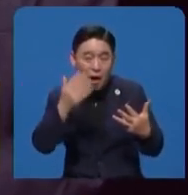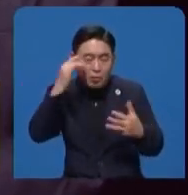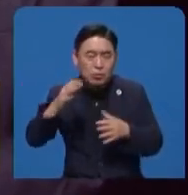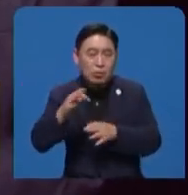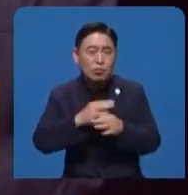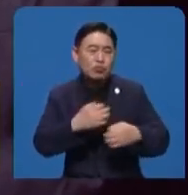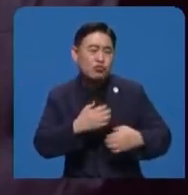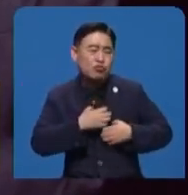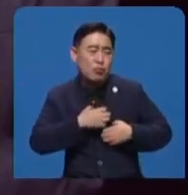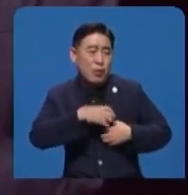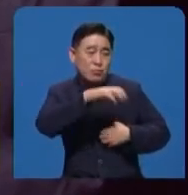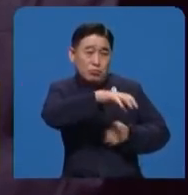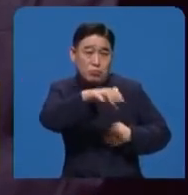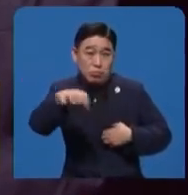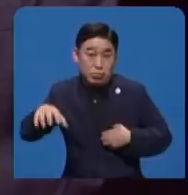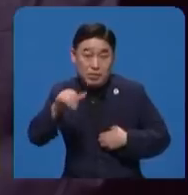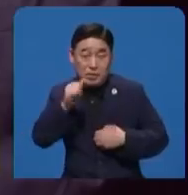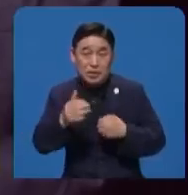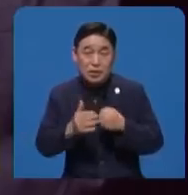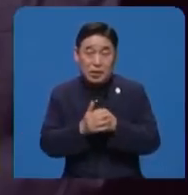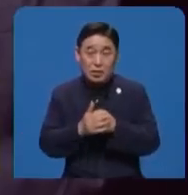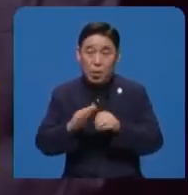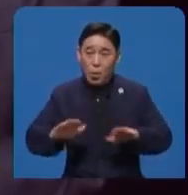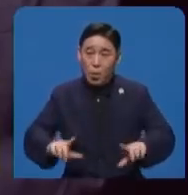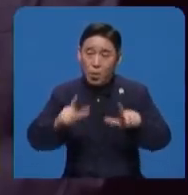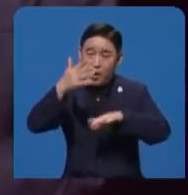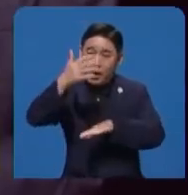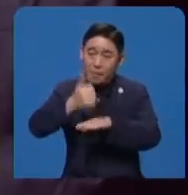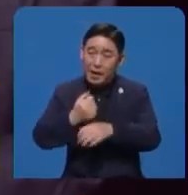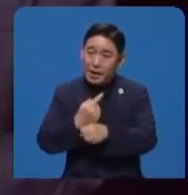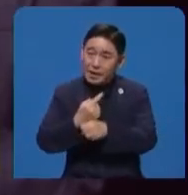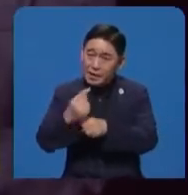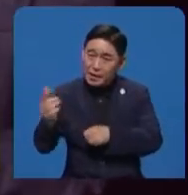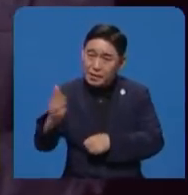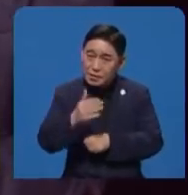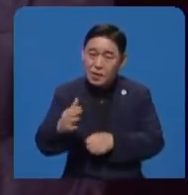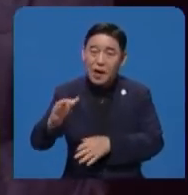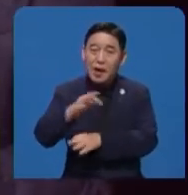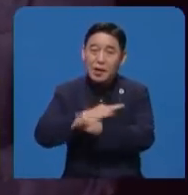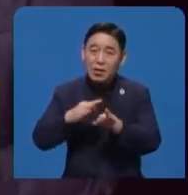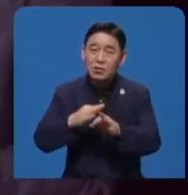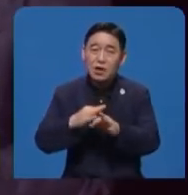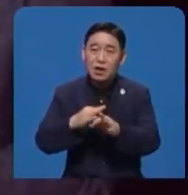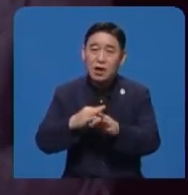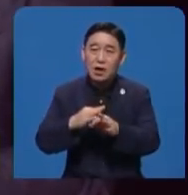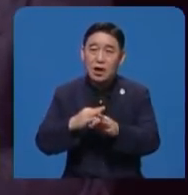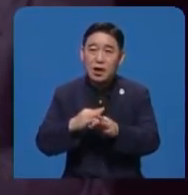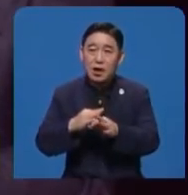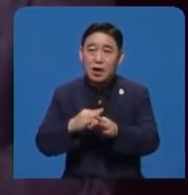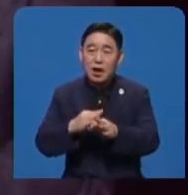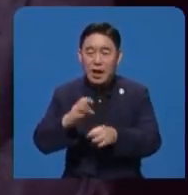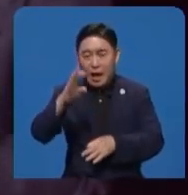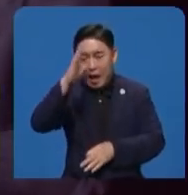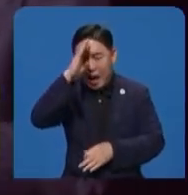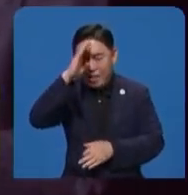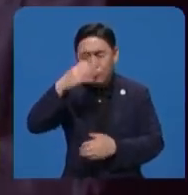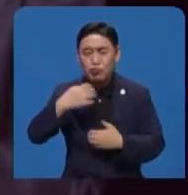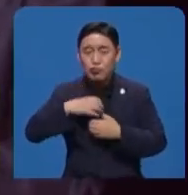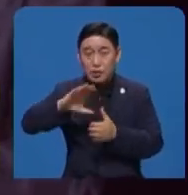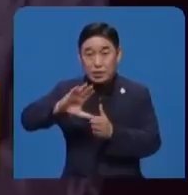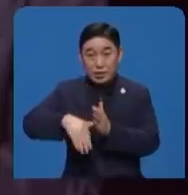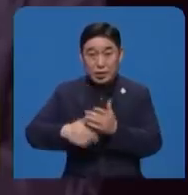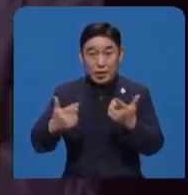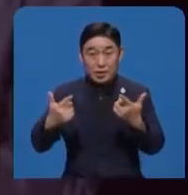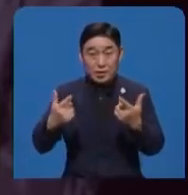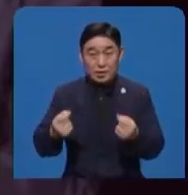경제에 있기 때문에 저는 올해 말 내년에 경제가 우리 IMF 위기 상황